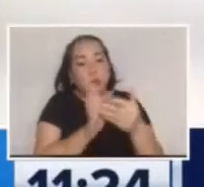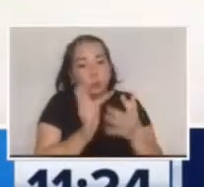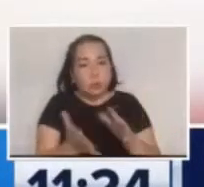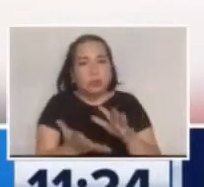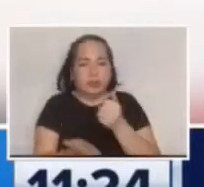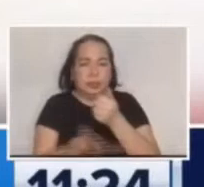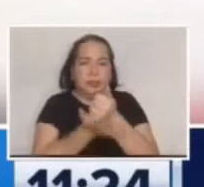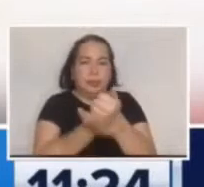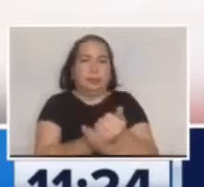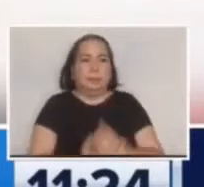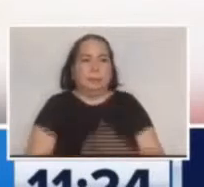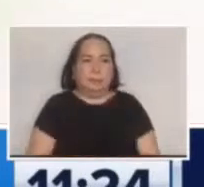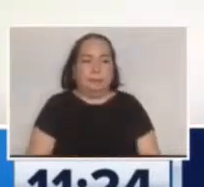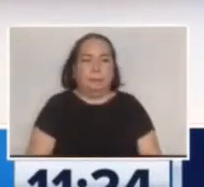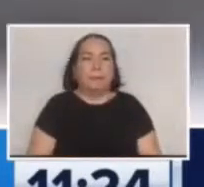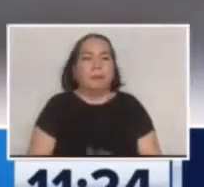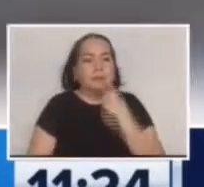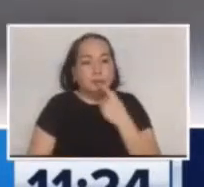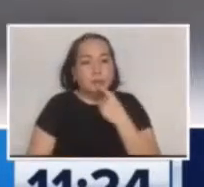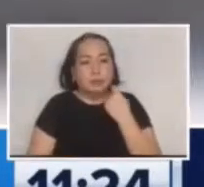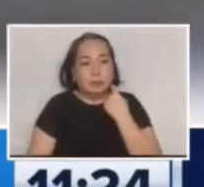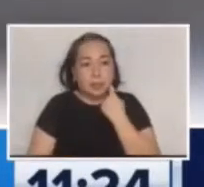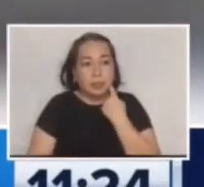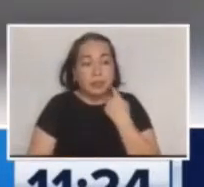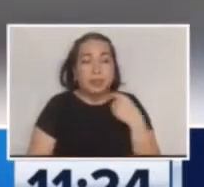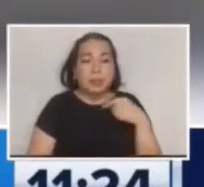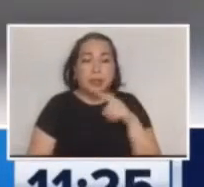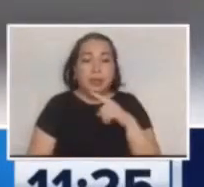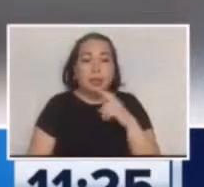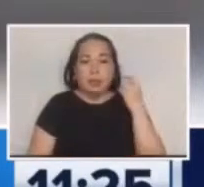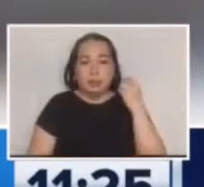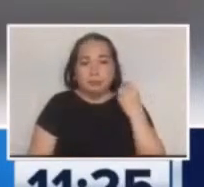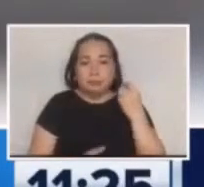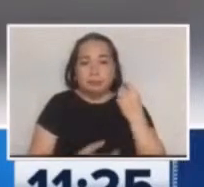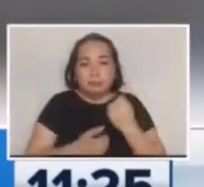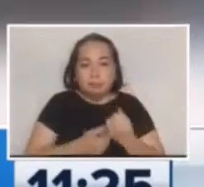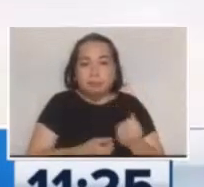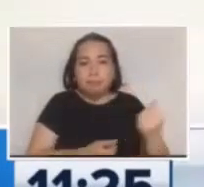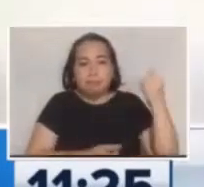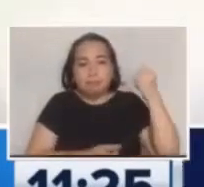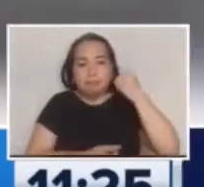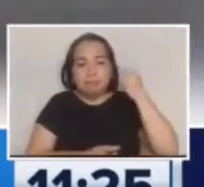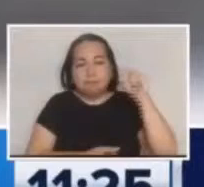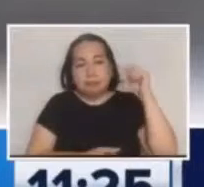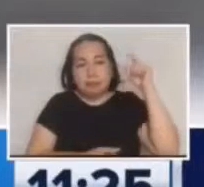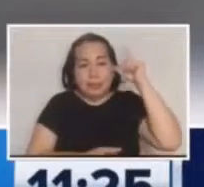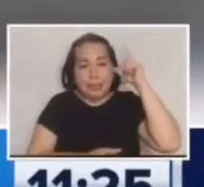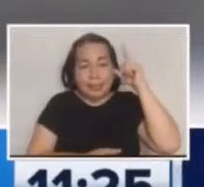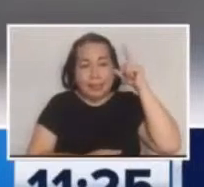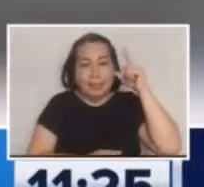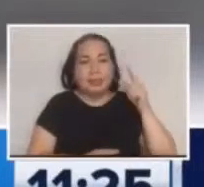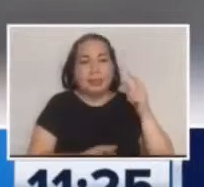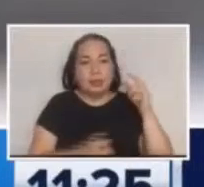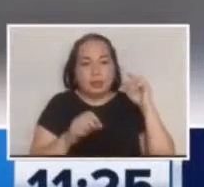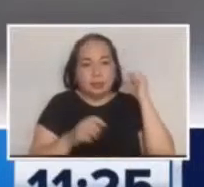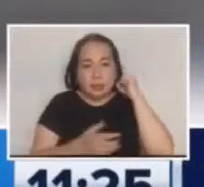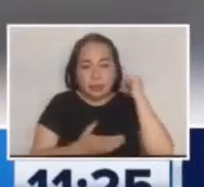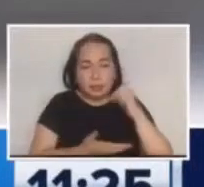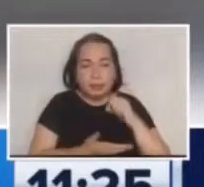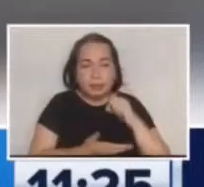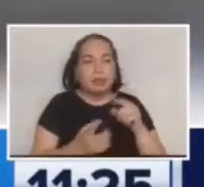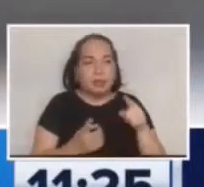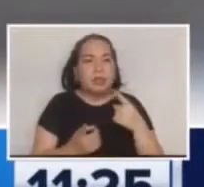Kakaibang school year talaga ito. We recognize all the challenges and that's why we need period to make